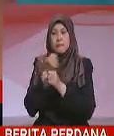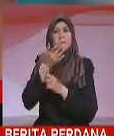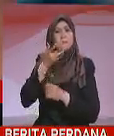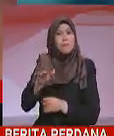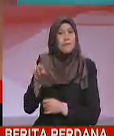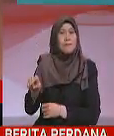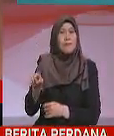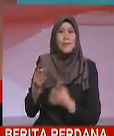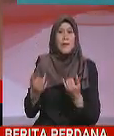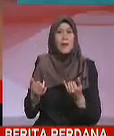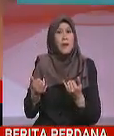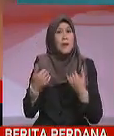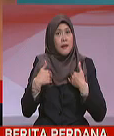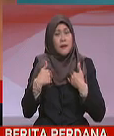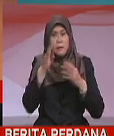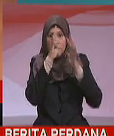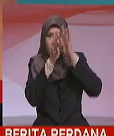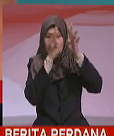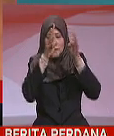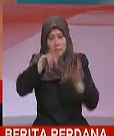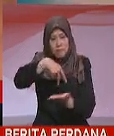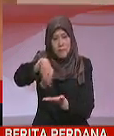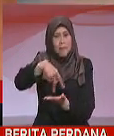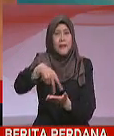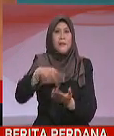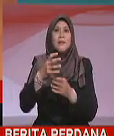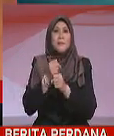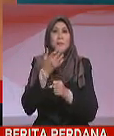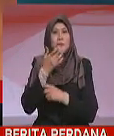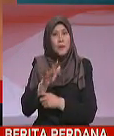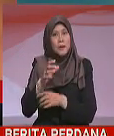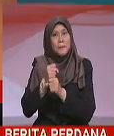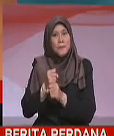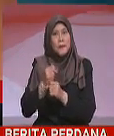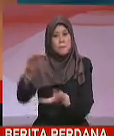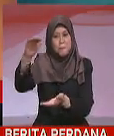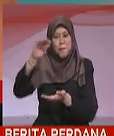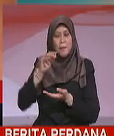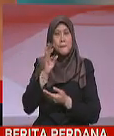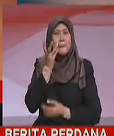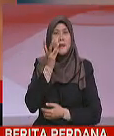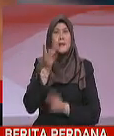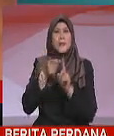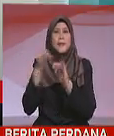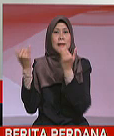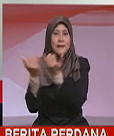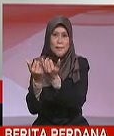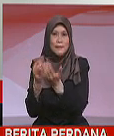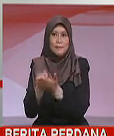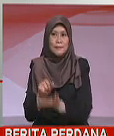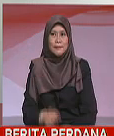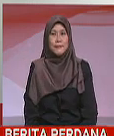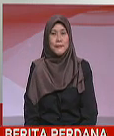kepadanya. Manakan tidak, idea kreatif itu akhirnya membawa tuah kepadanya apabila mendapat bekalan beras daripada syarikat berkenaan.